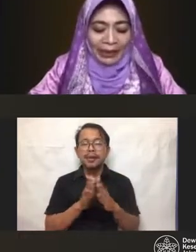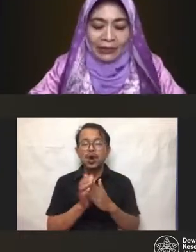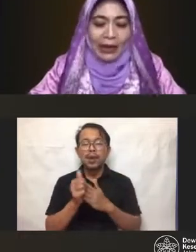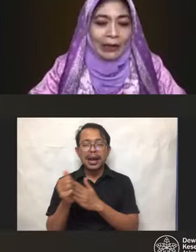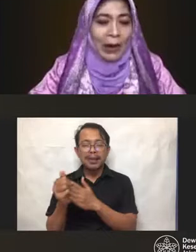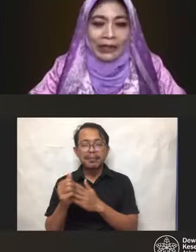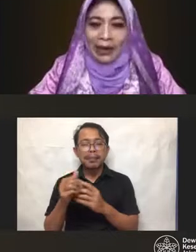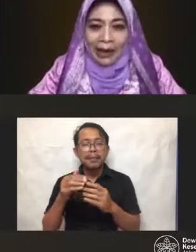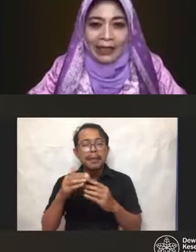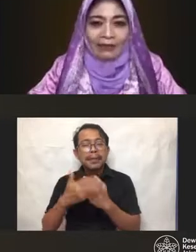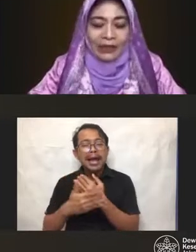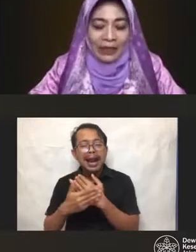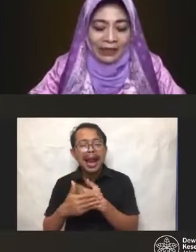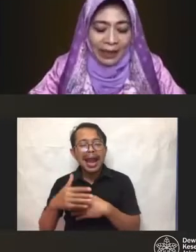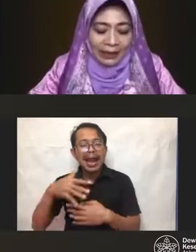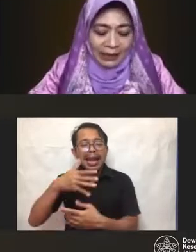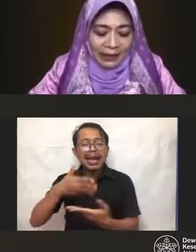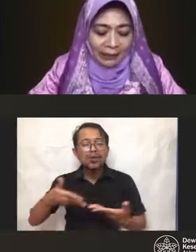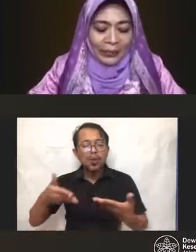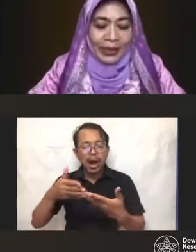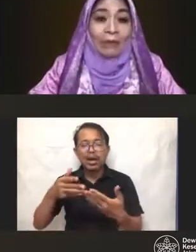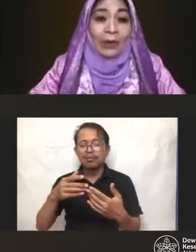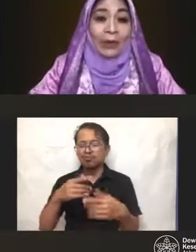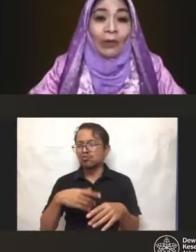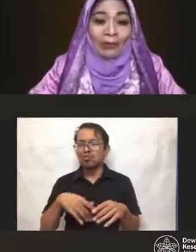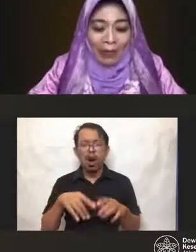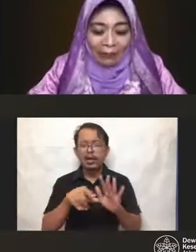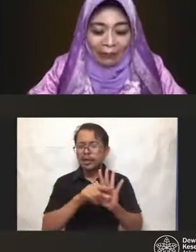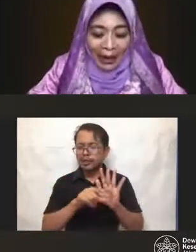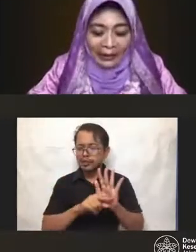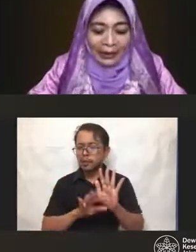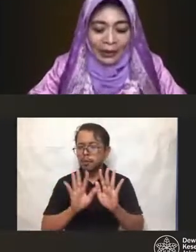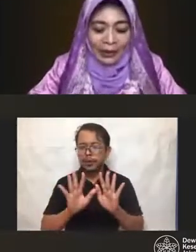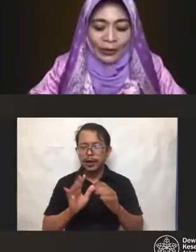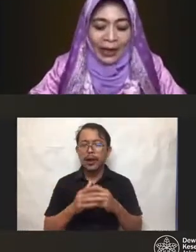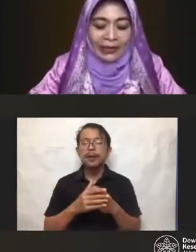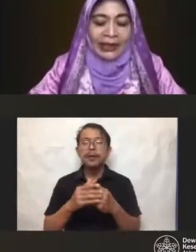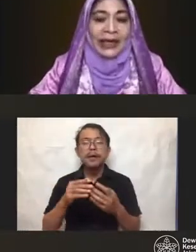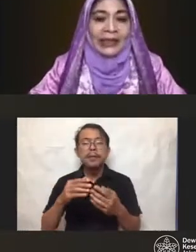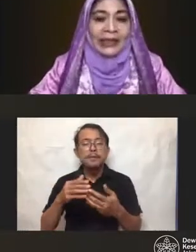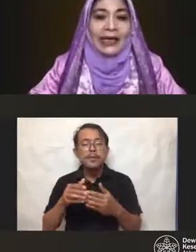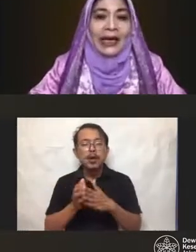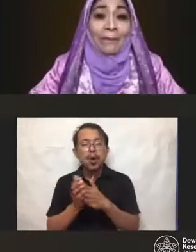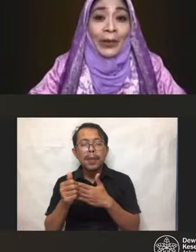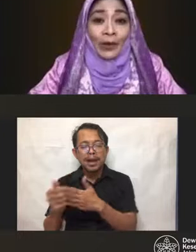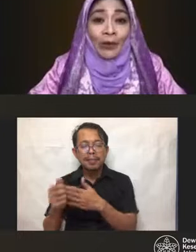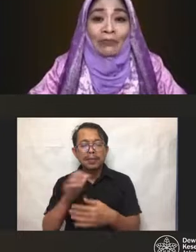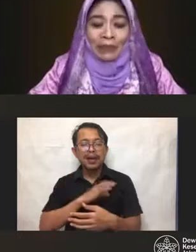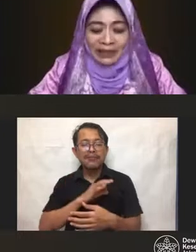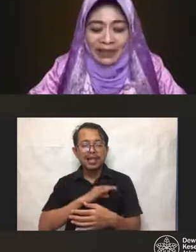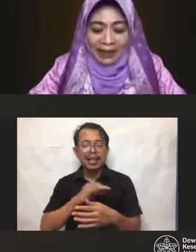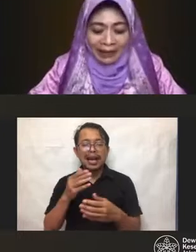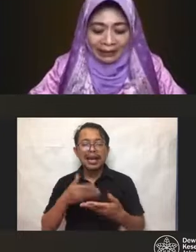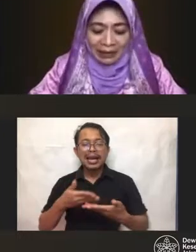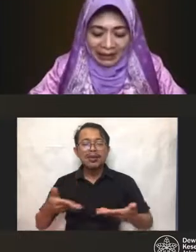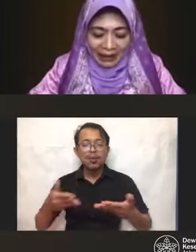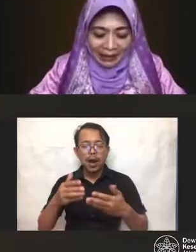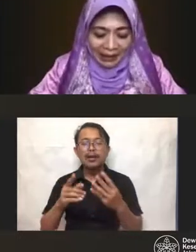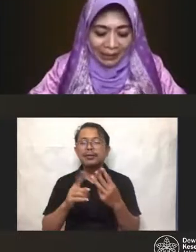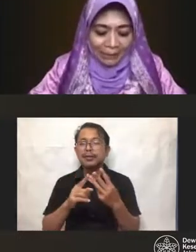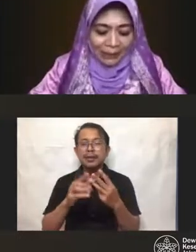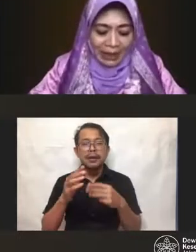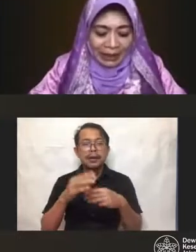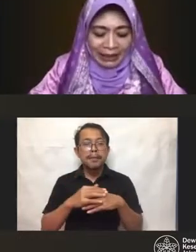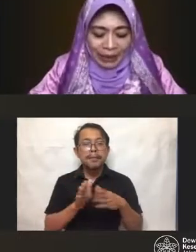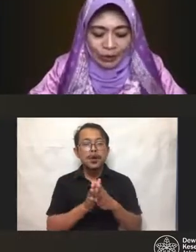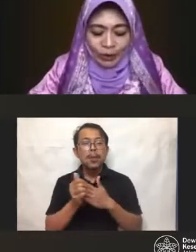lingkungan. Ya. Ada banyak ayat bicara tentang ini. Pedoman pemanfaatan lingkungan, dan yang ketiga adalah pedoman pencegahan bencana.